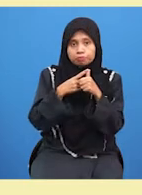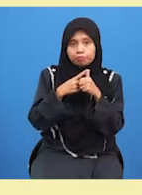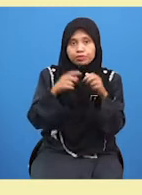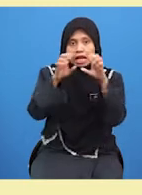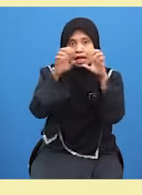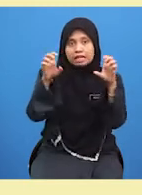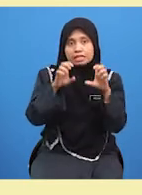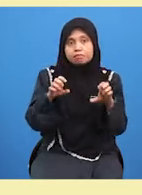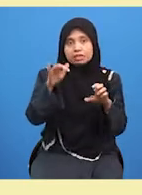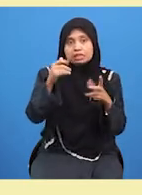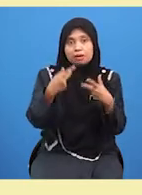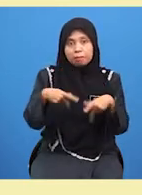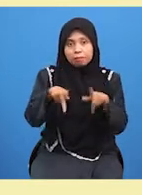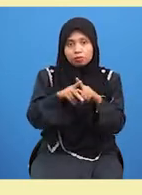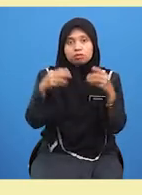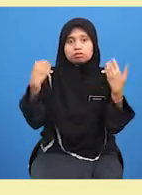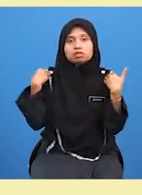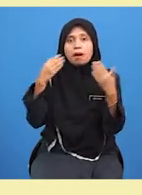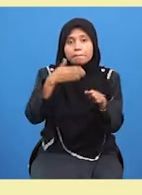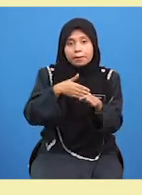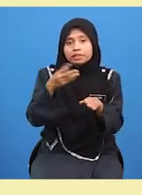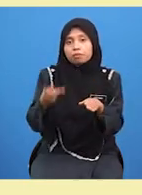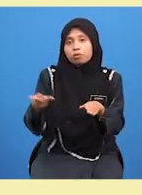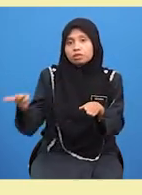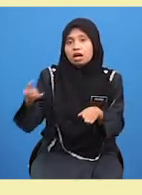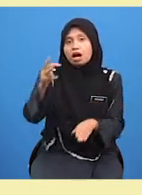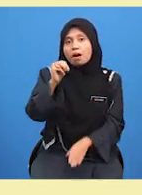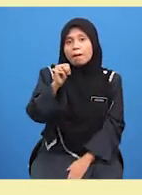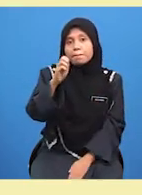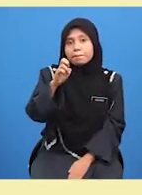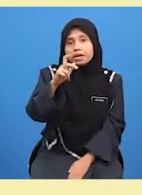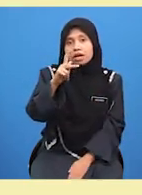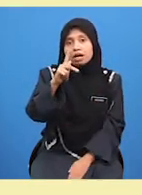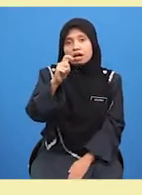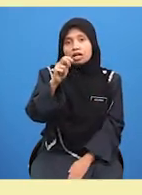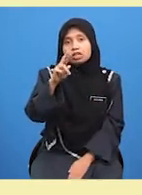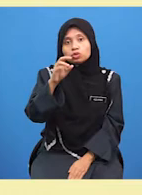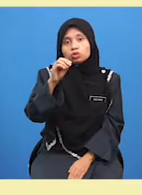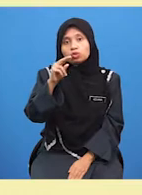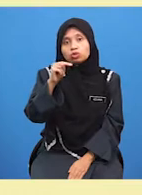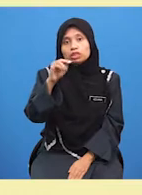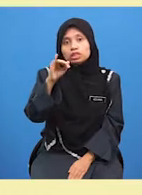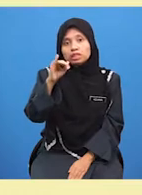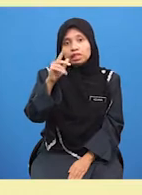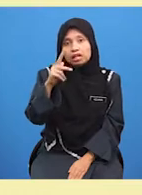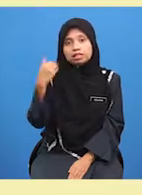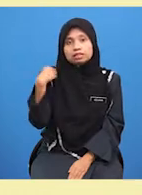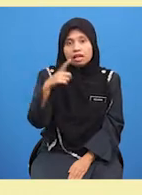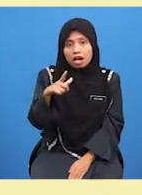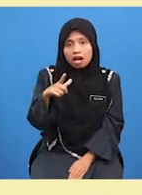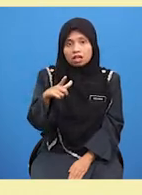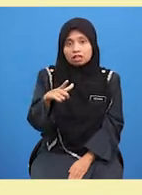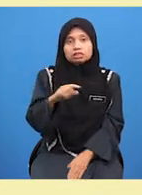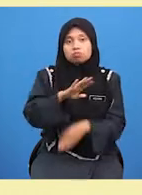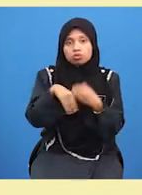1. Elemen yang perlu ada pada produk mekatronik adalah seperti berikut,